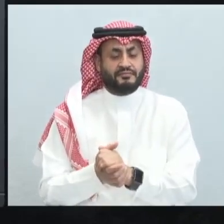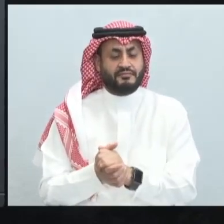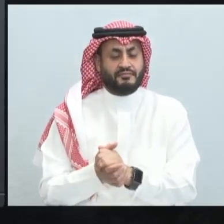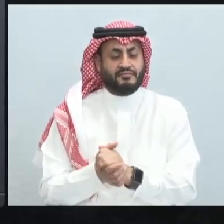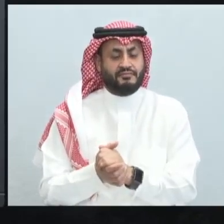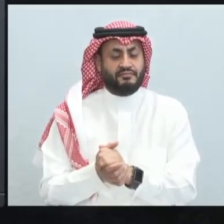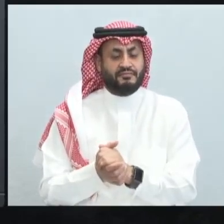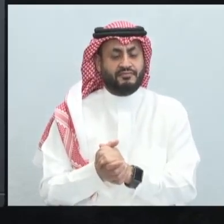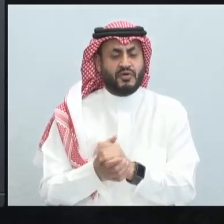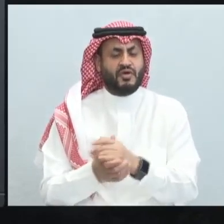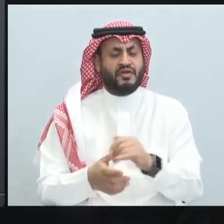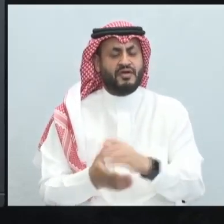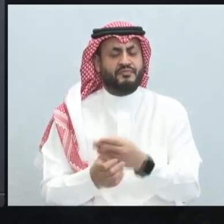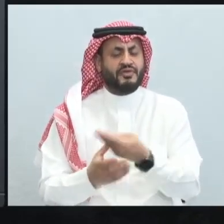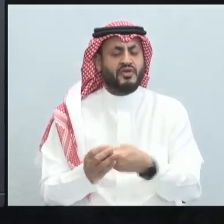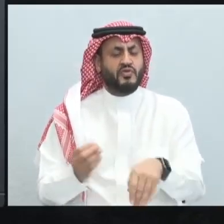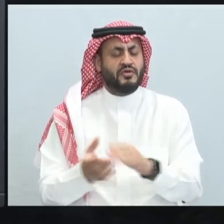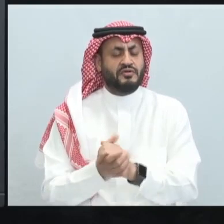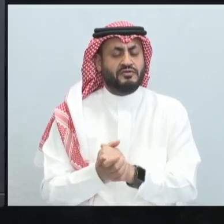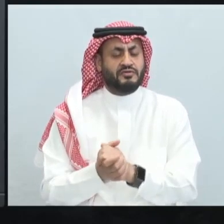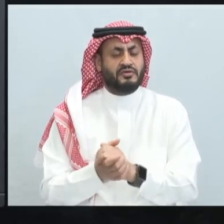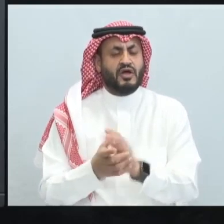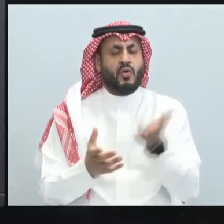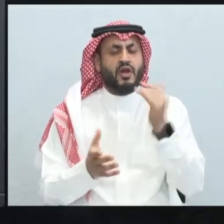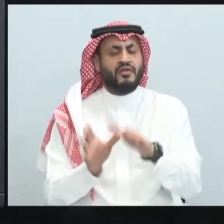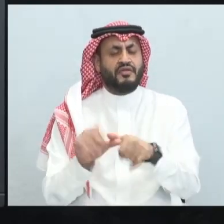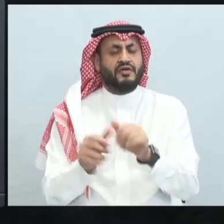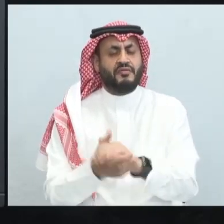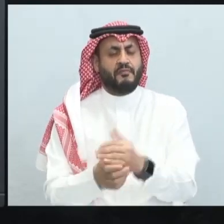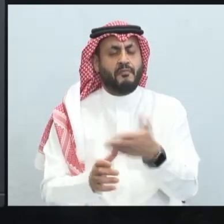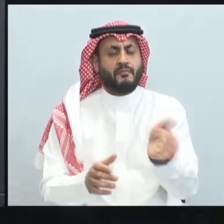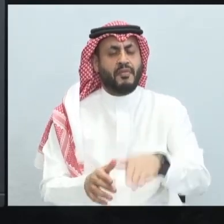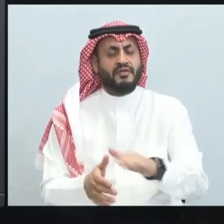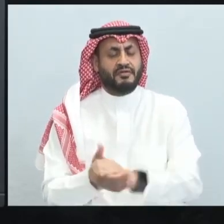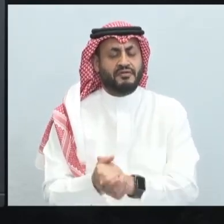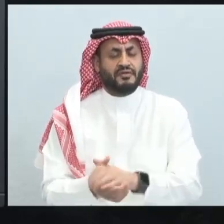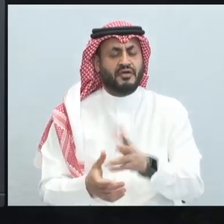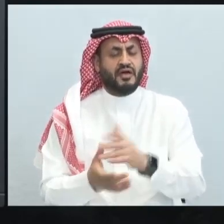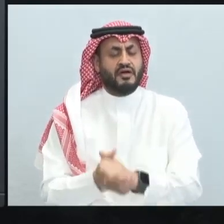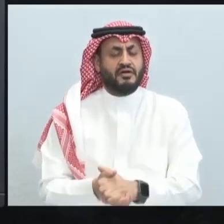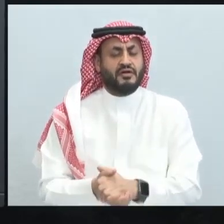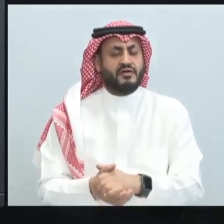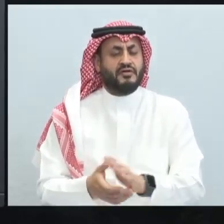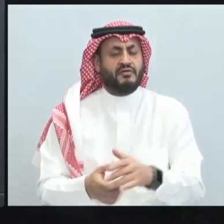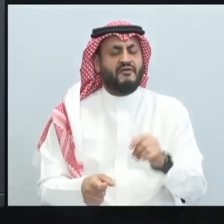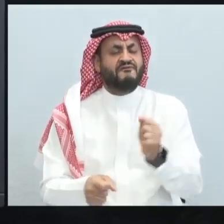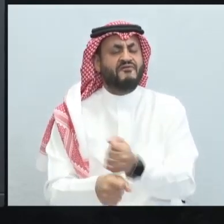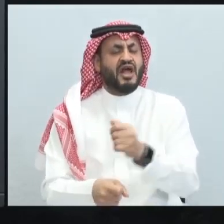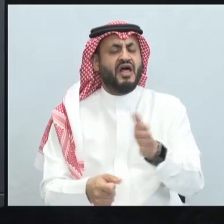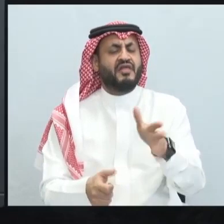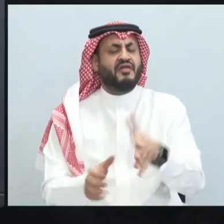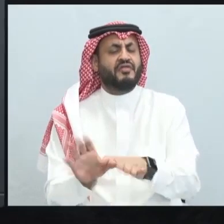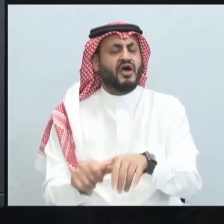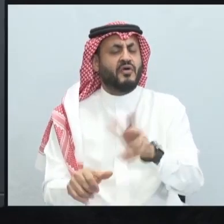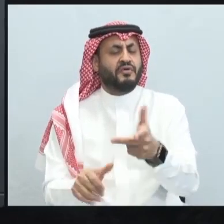مع ذاك الطفل الذي كان عنده طائر قال يا يا با عمير ما فعل النغير فهذا